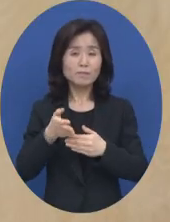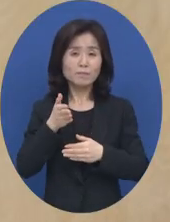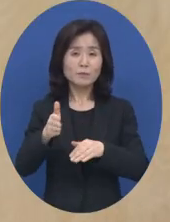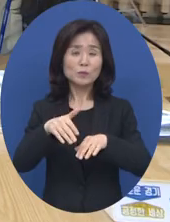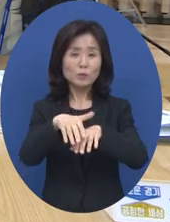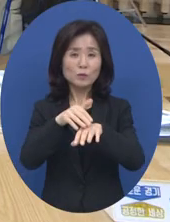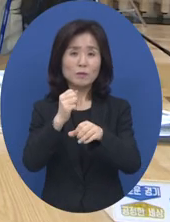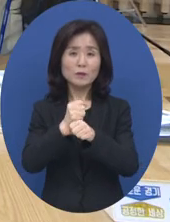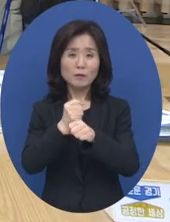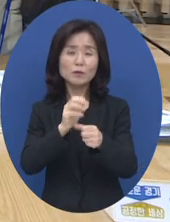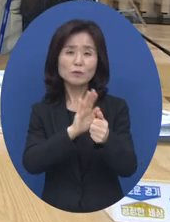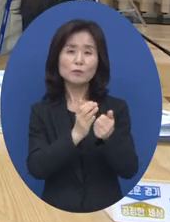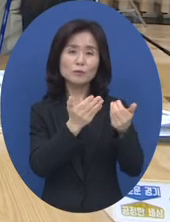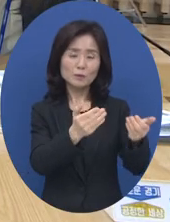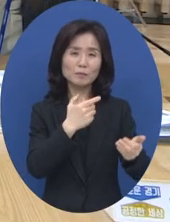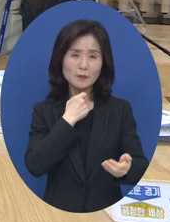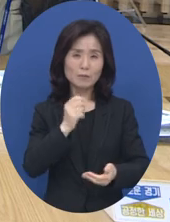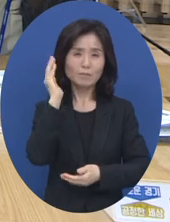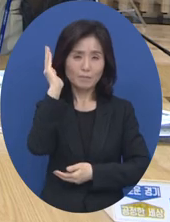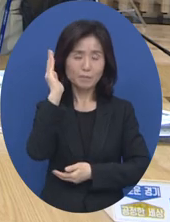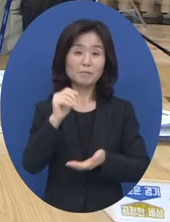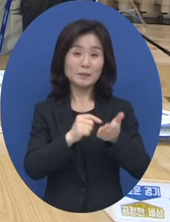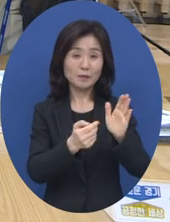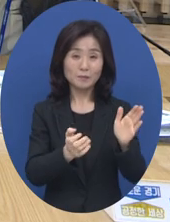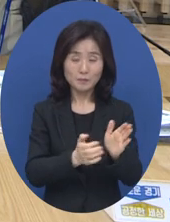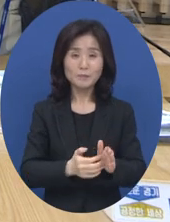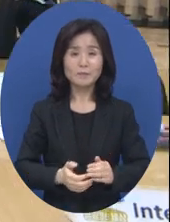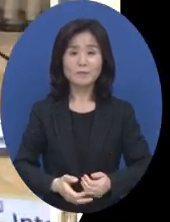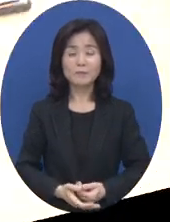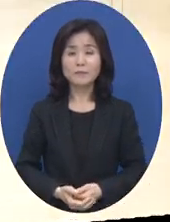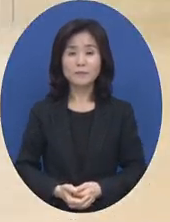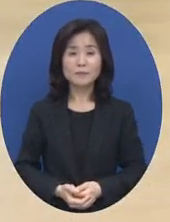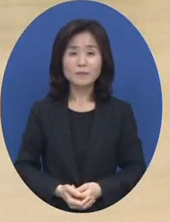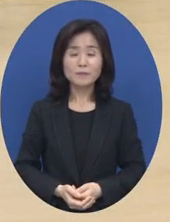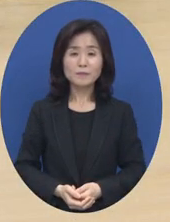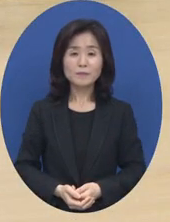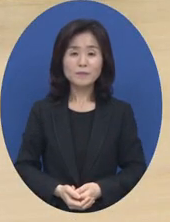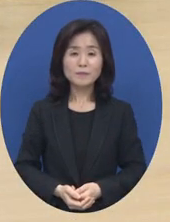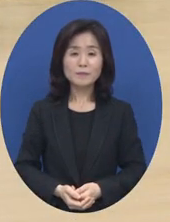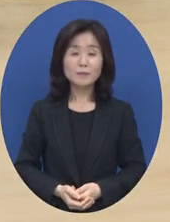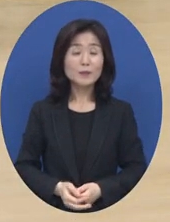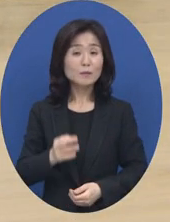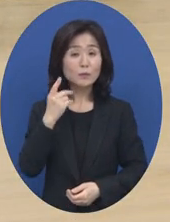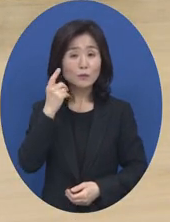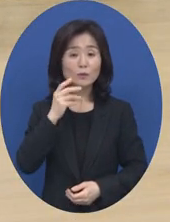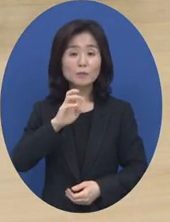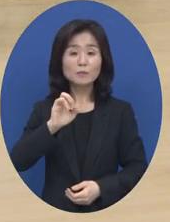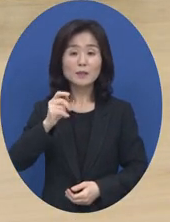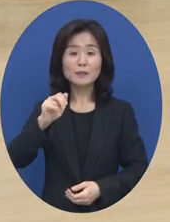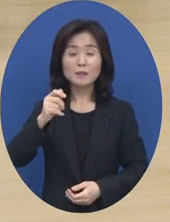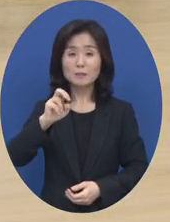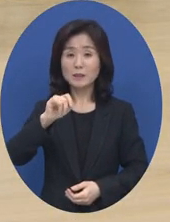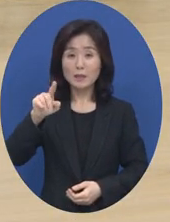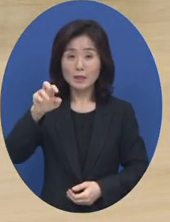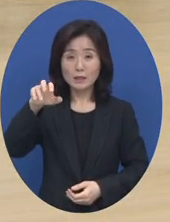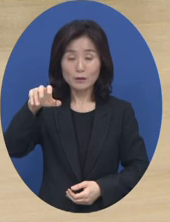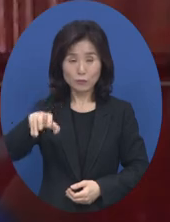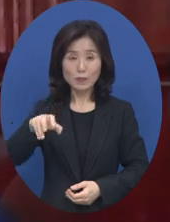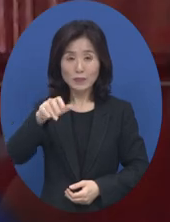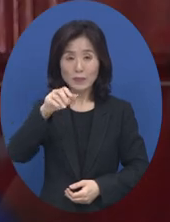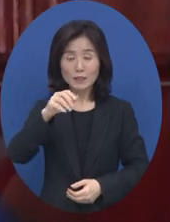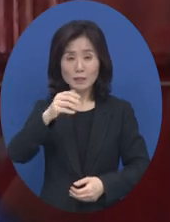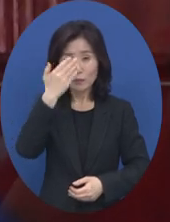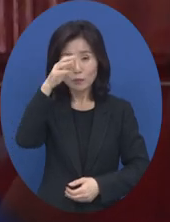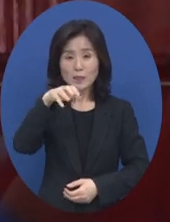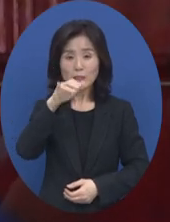만들어서라도 적극 지원하겠다고 직접 강조하면서 말입니다. 미국 펜실베니아주에 본사를 둔 글로벌